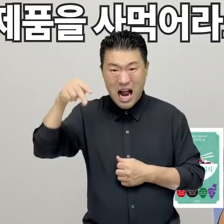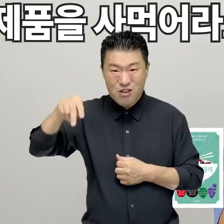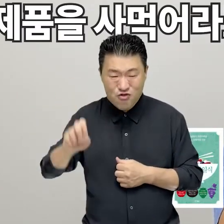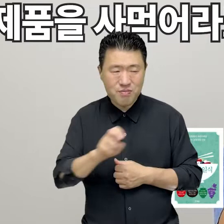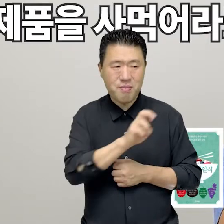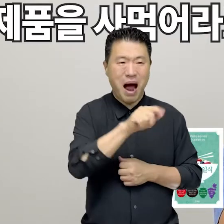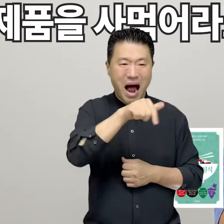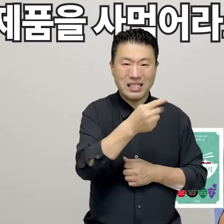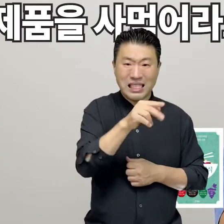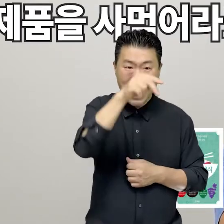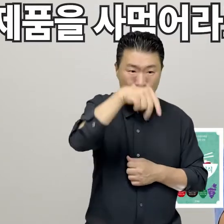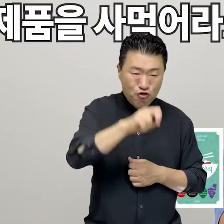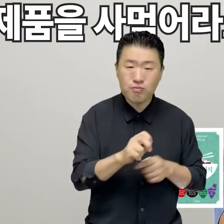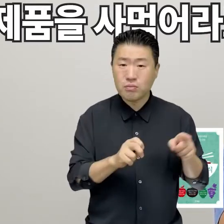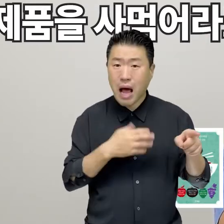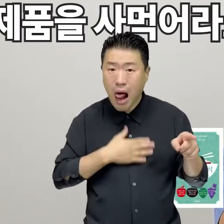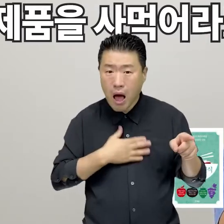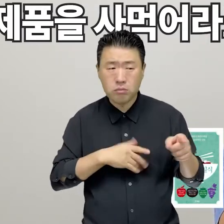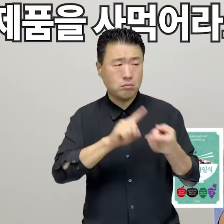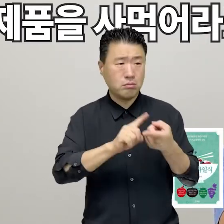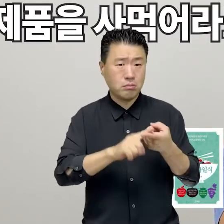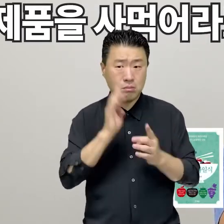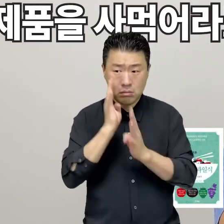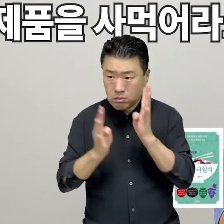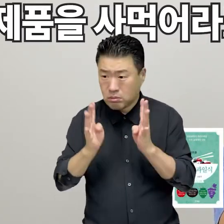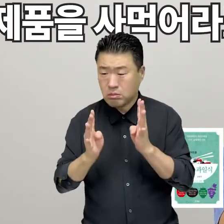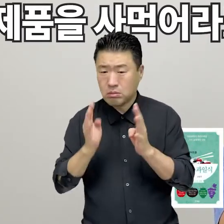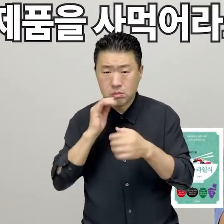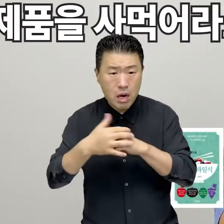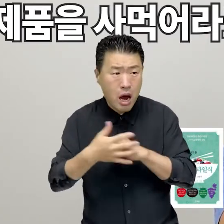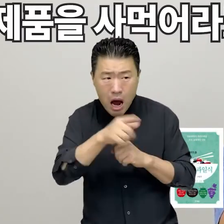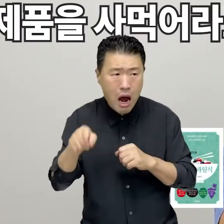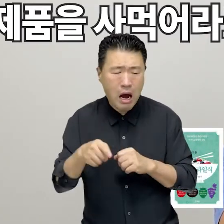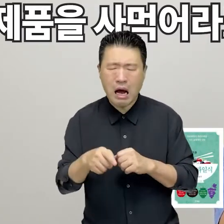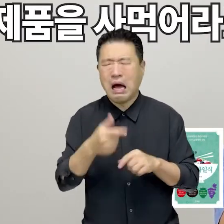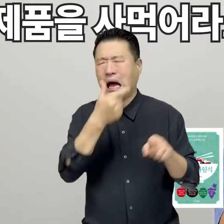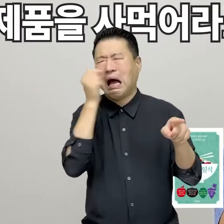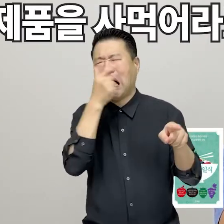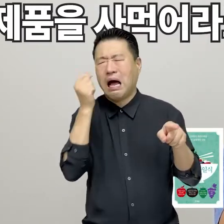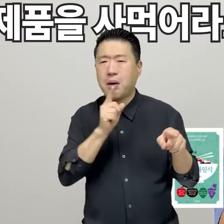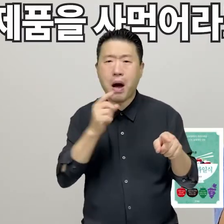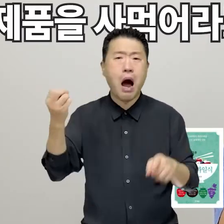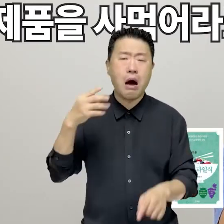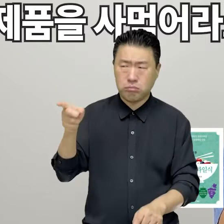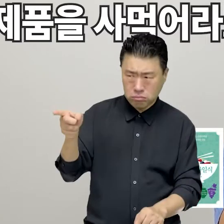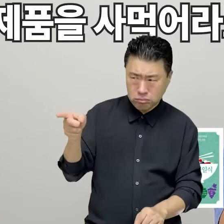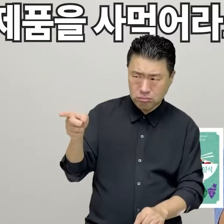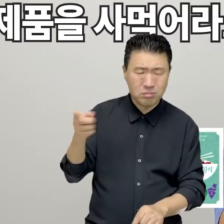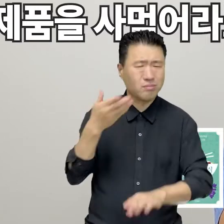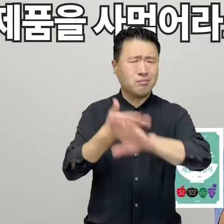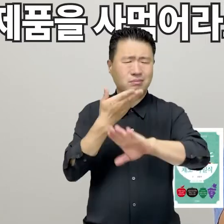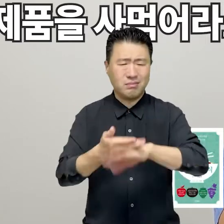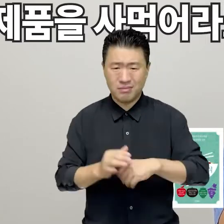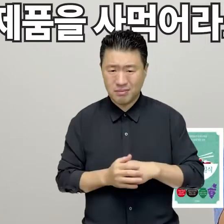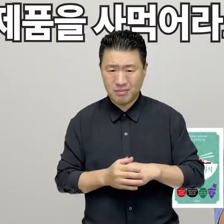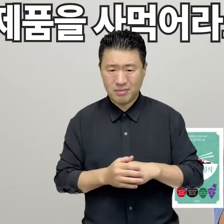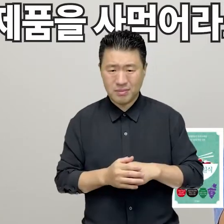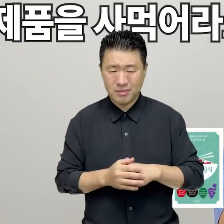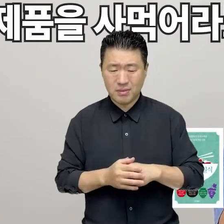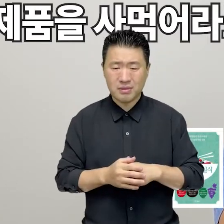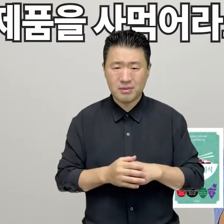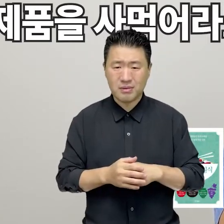칼슘, 마그네슘과 같은 것은 채소 과일로 섭취가 부족하다라는 논리를 대는데요. 그렇지 않습니다.